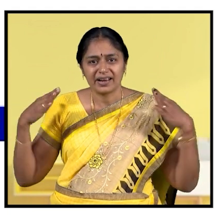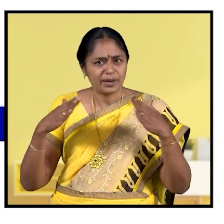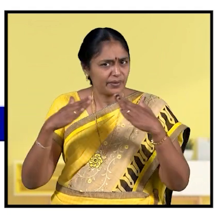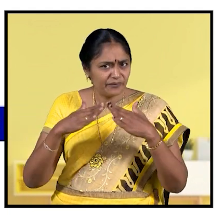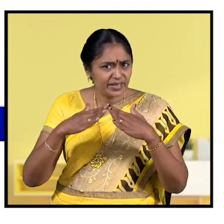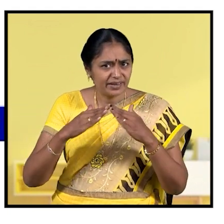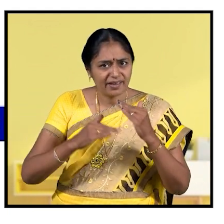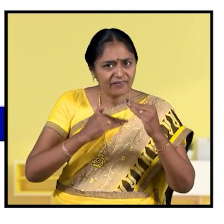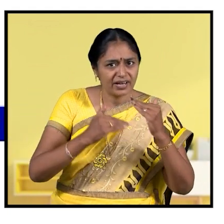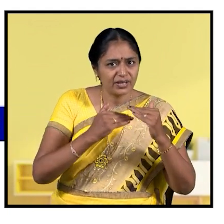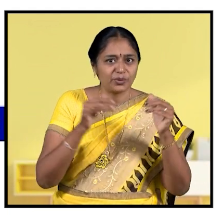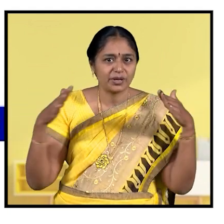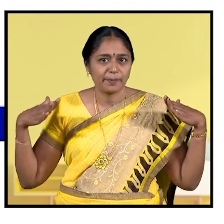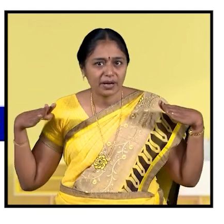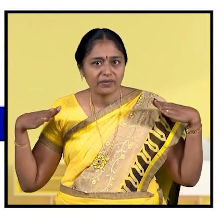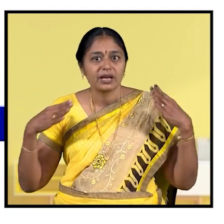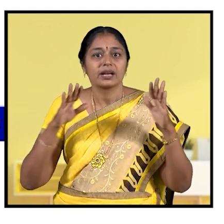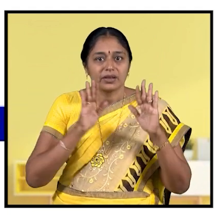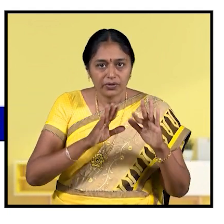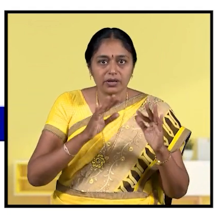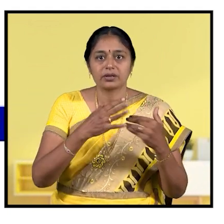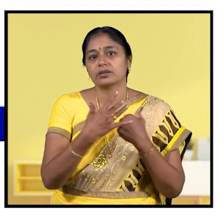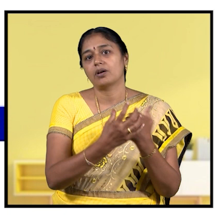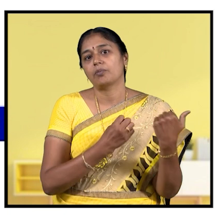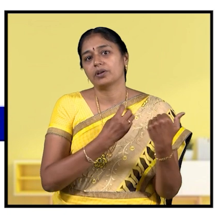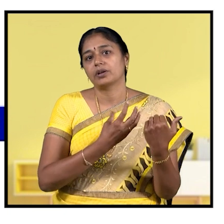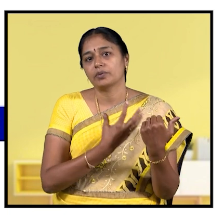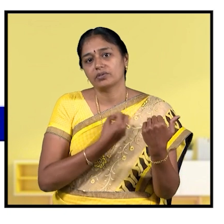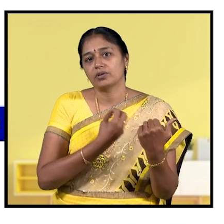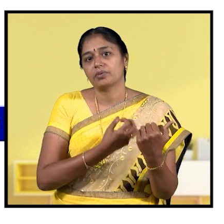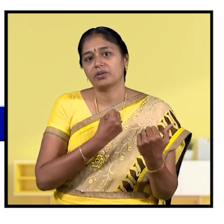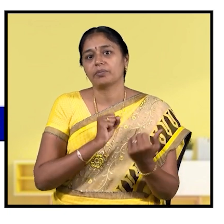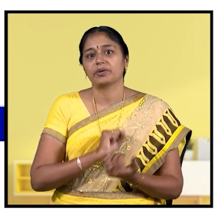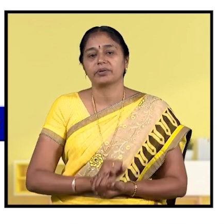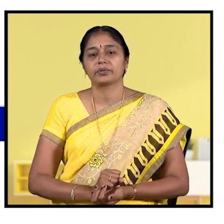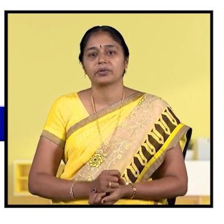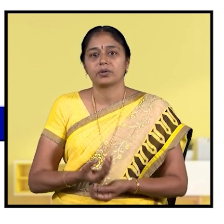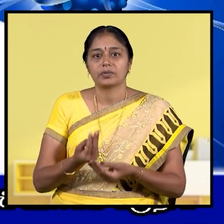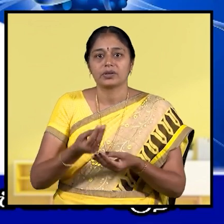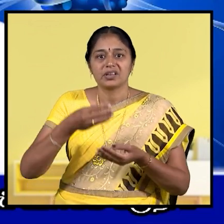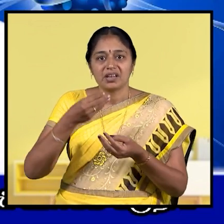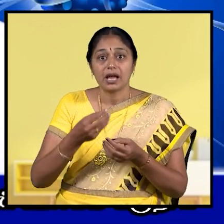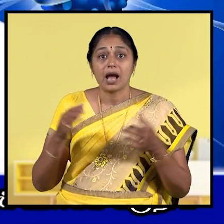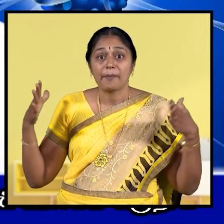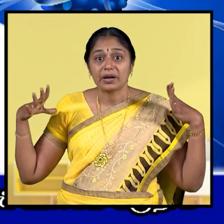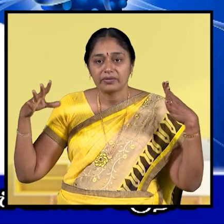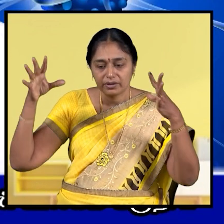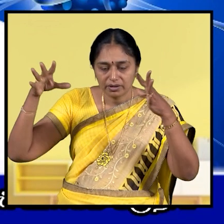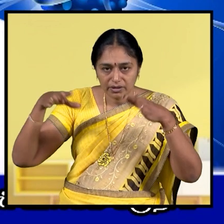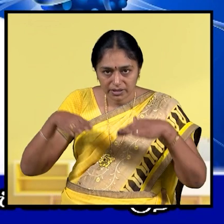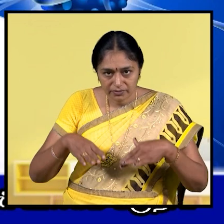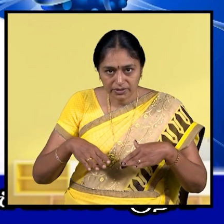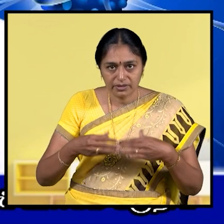இந்த பறவைகளால் நமக்கு வந்து உண்டாகும். இந்த வைரஸ் வந்து பறவைகள் மூலம் எடுத்து வரப்பட்டு நம்ம உடலுக்குள் புகுந்து இந்த நோய் வந்து நமக்கு